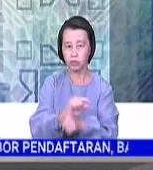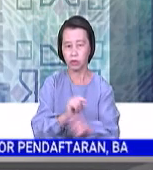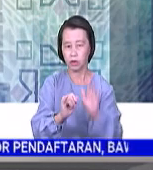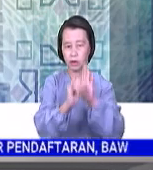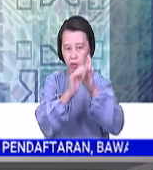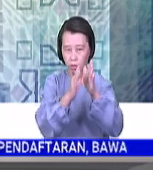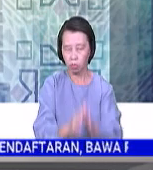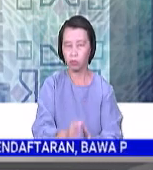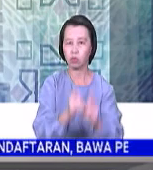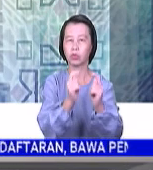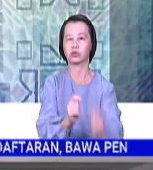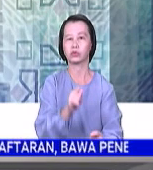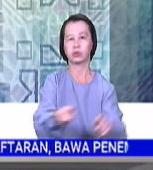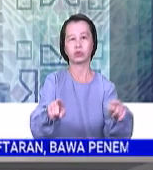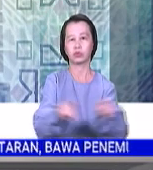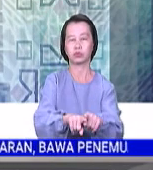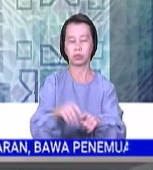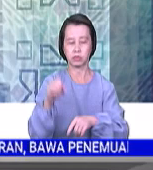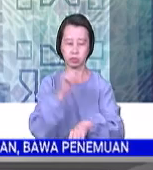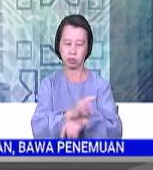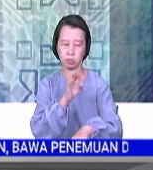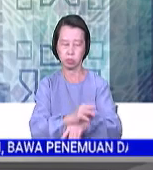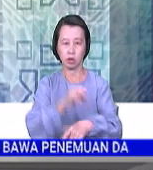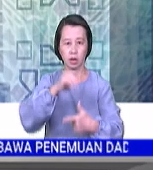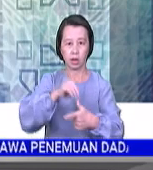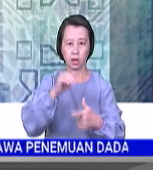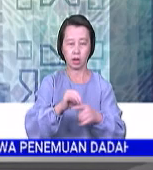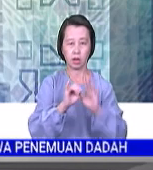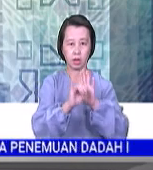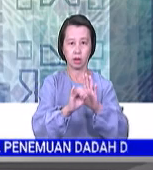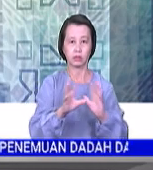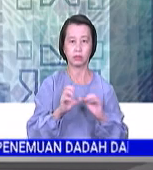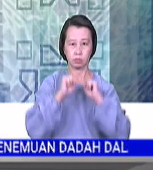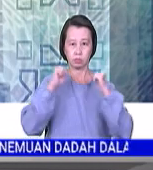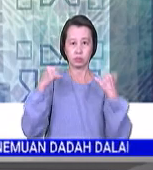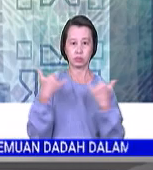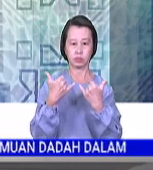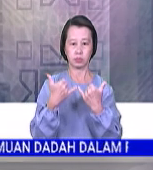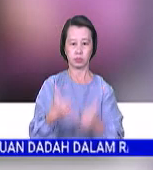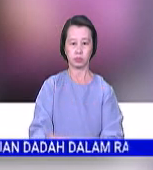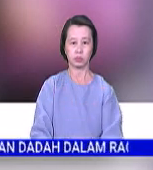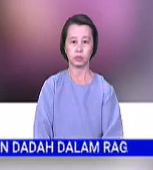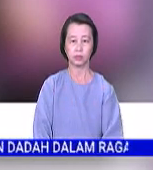identiti tokoh berkenaan sebagai penasihat atau ikon syarikat.